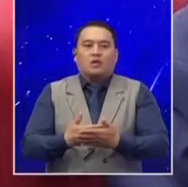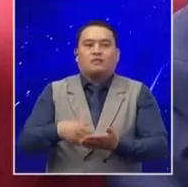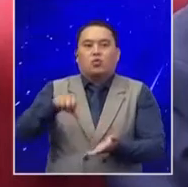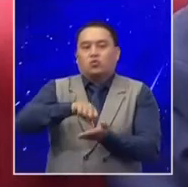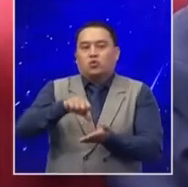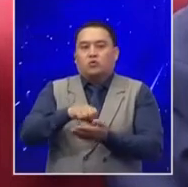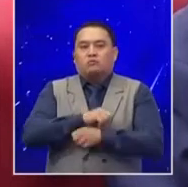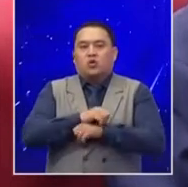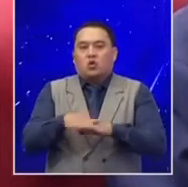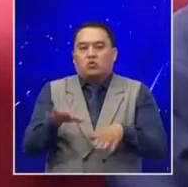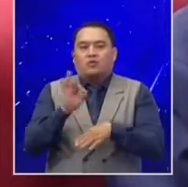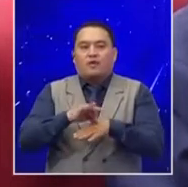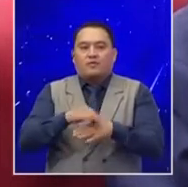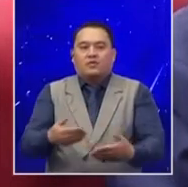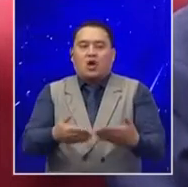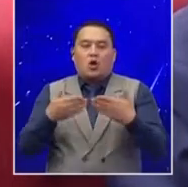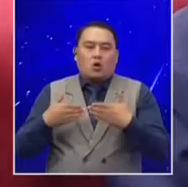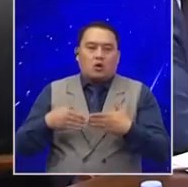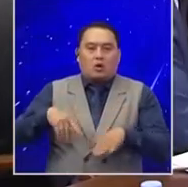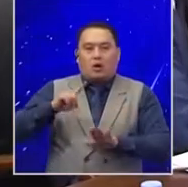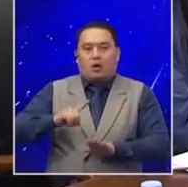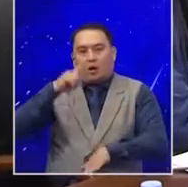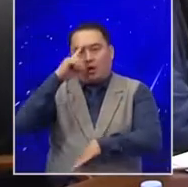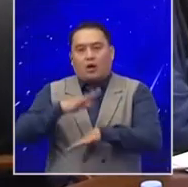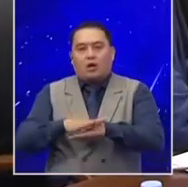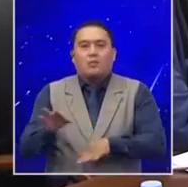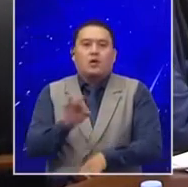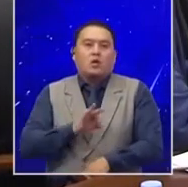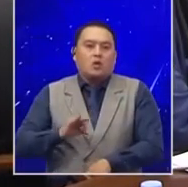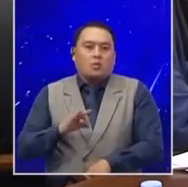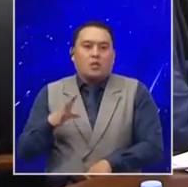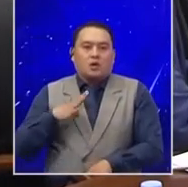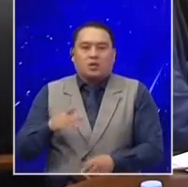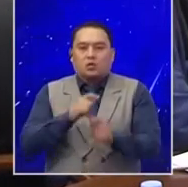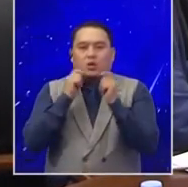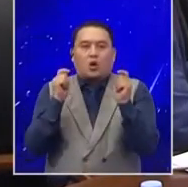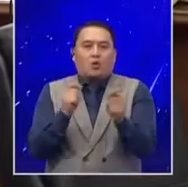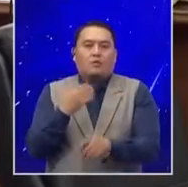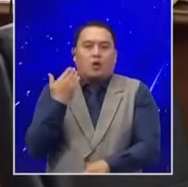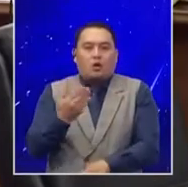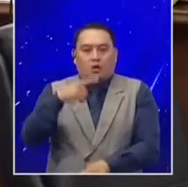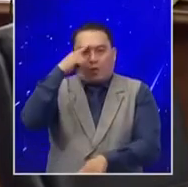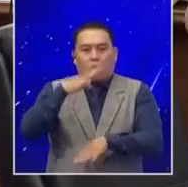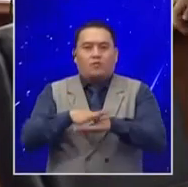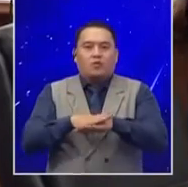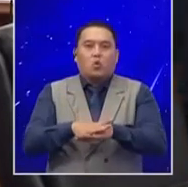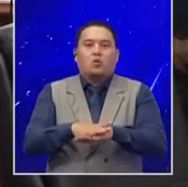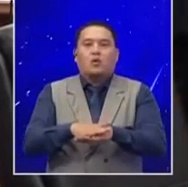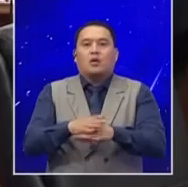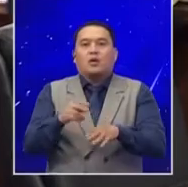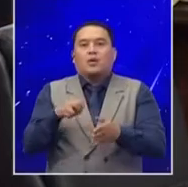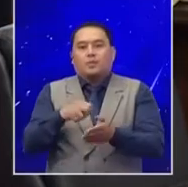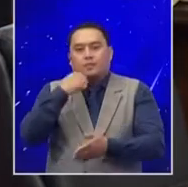с распространением болезни. А акиму села Буралдай Илийского района Данияру Кунырбаеву аким области